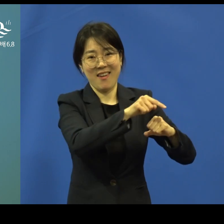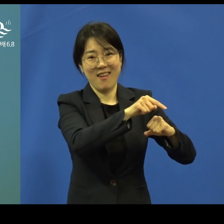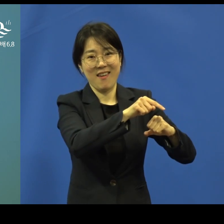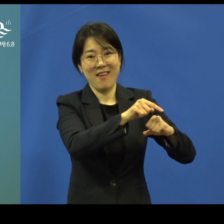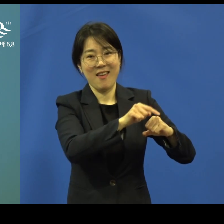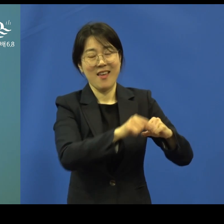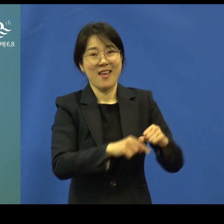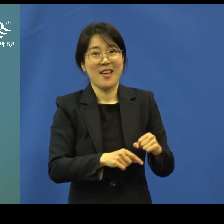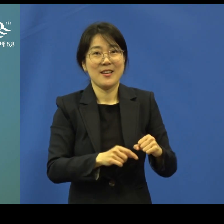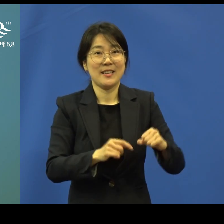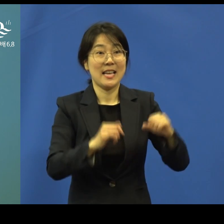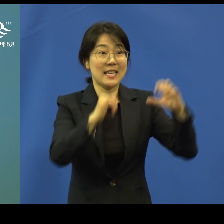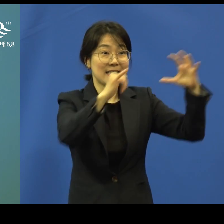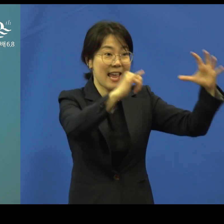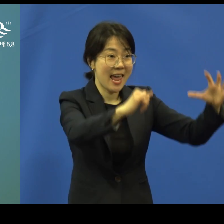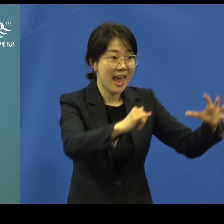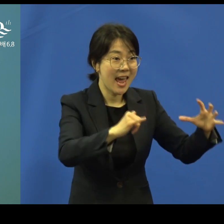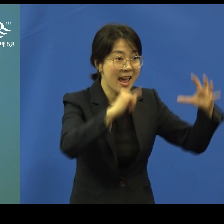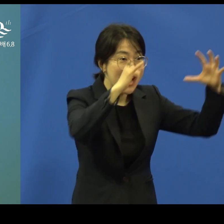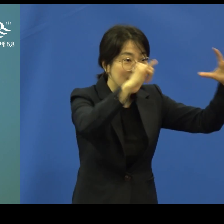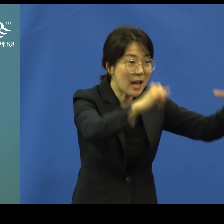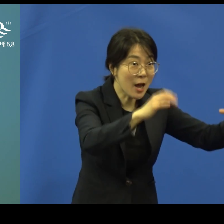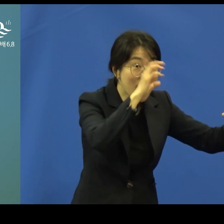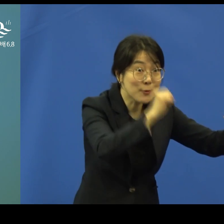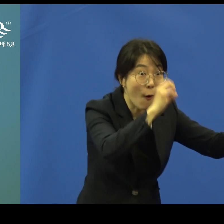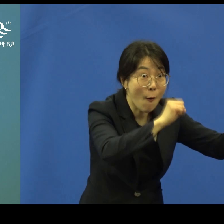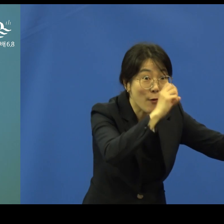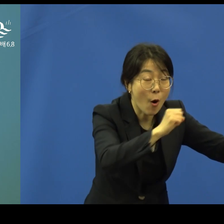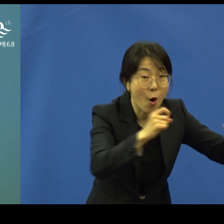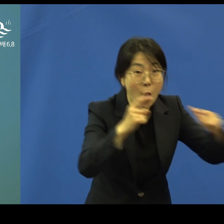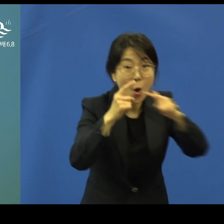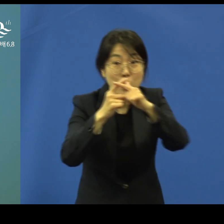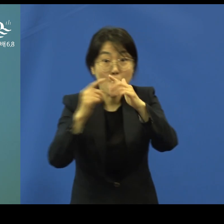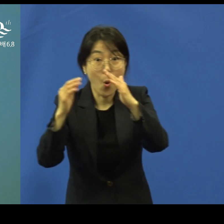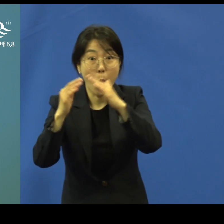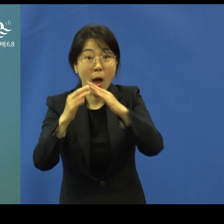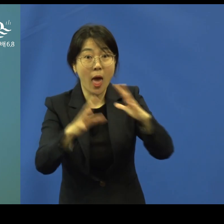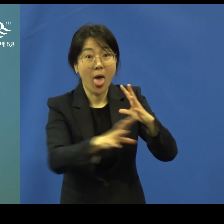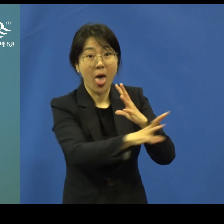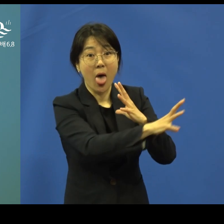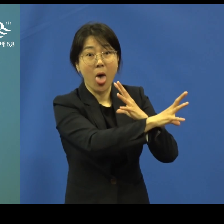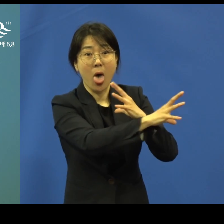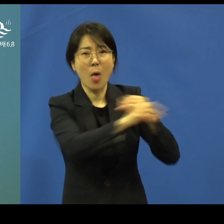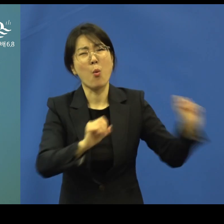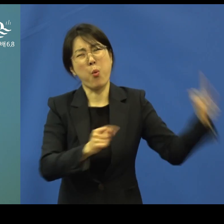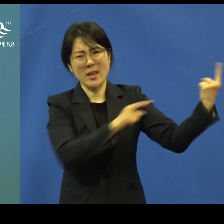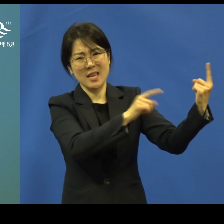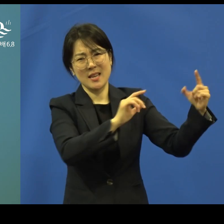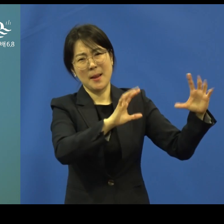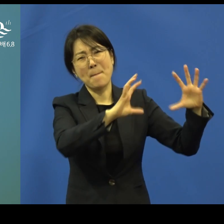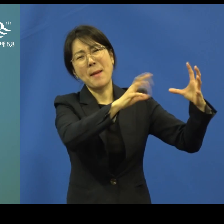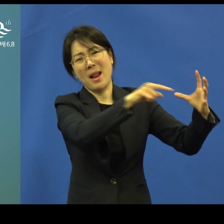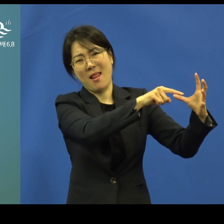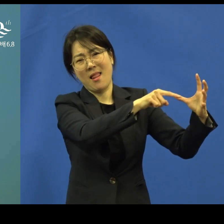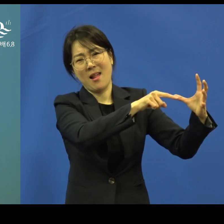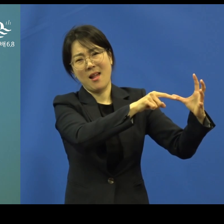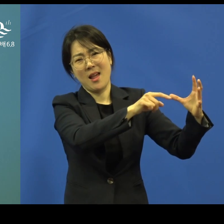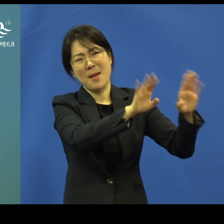그러니까 세속의 문화가 서서히 교회 안으로 밀고 들어오면서 교회로서의 기능을 잃어버린 상태.